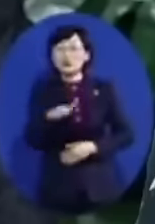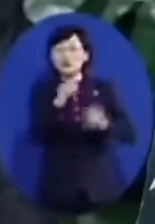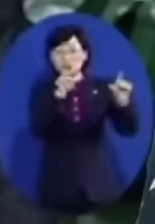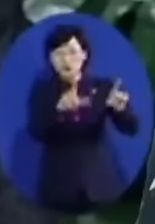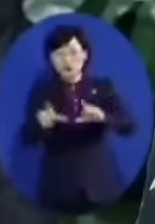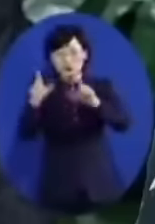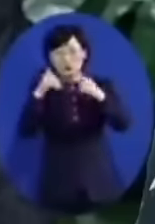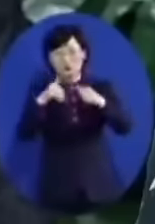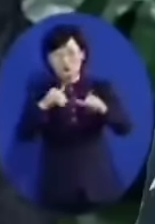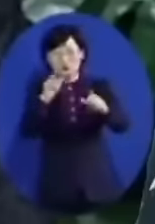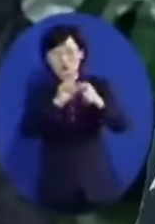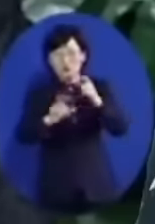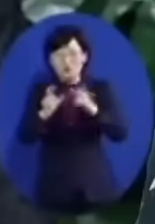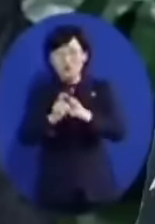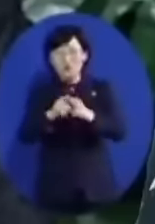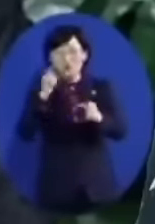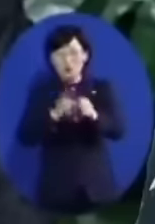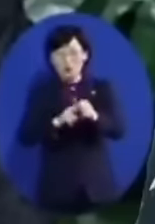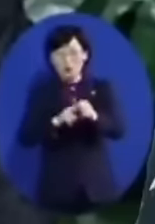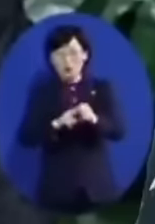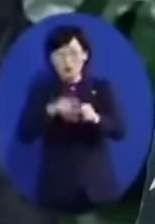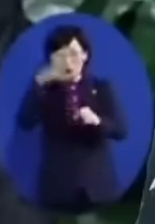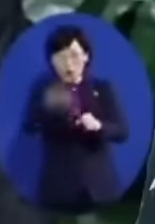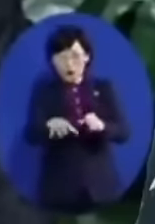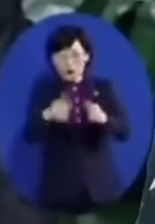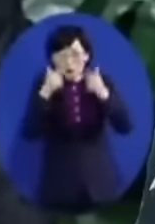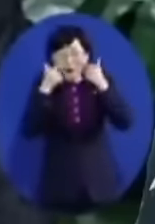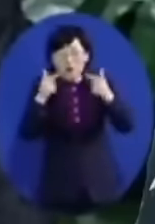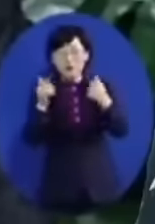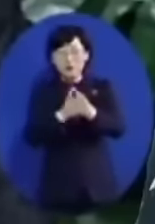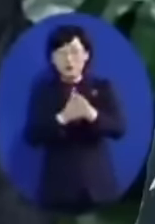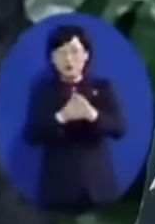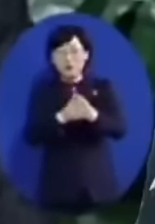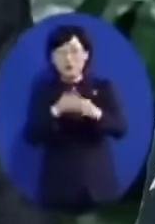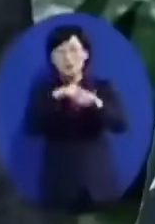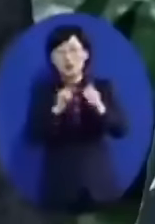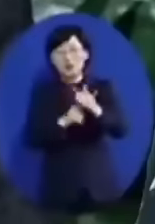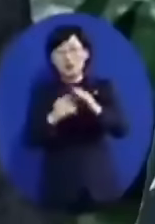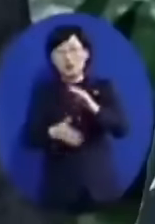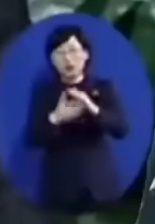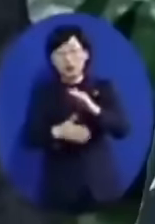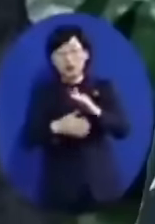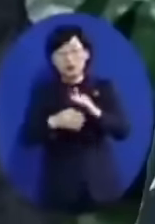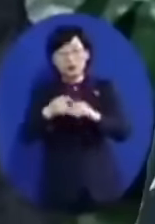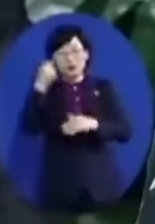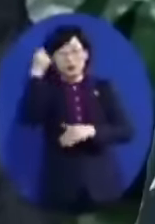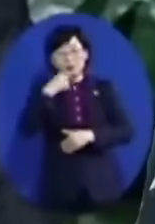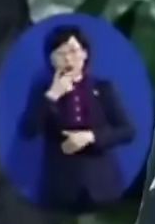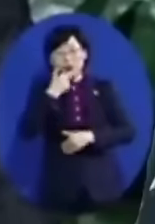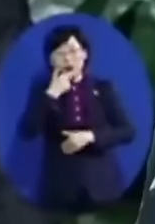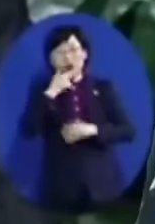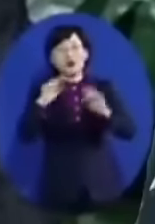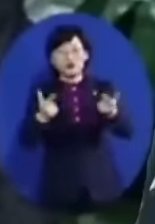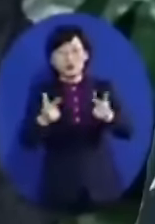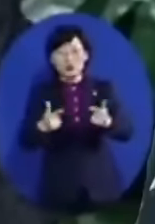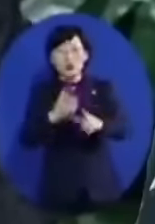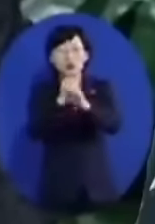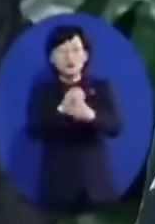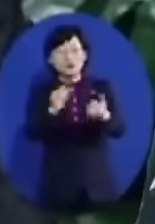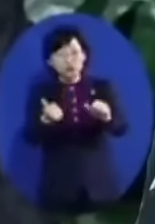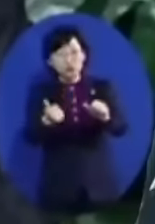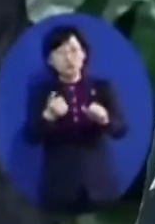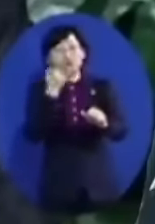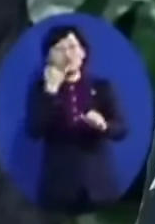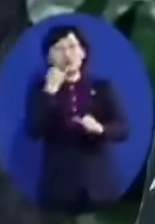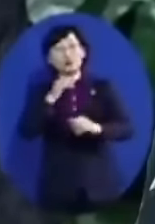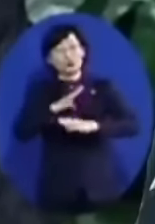우리의 목적지가 분명함으로 허무와 무의미에 시달리지 않습니다. 언제 죽더라도 급은 좀 나지만은